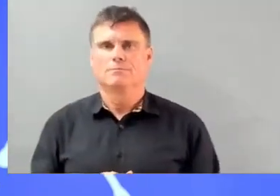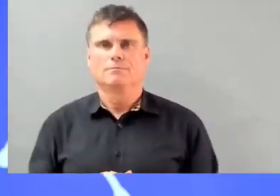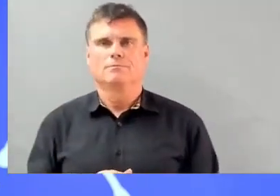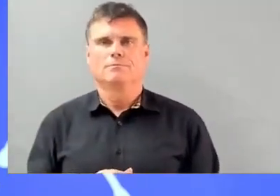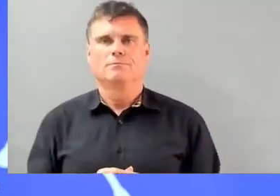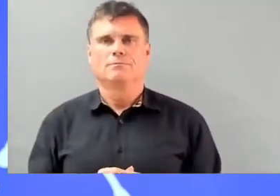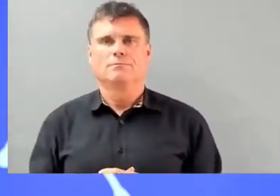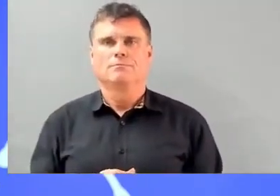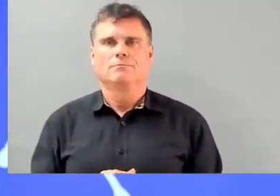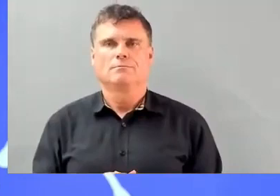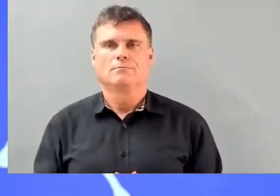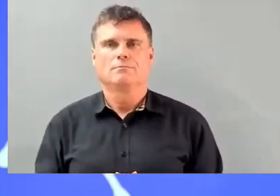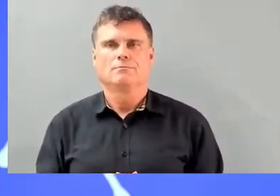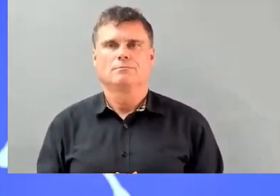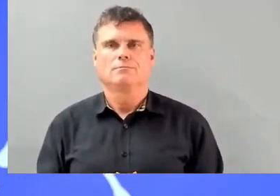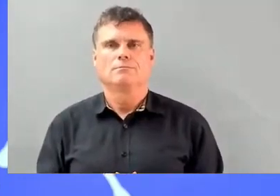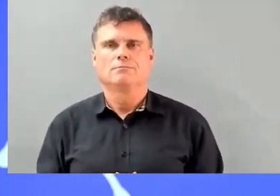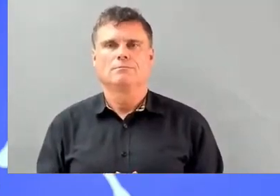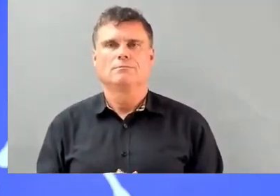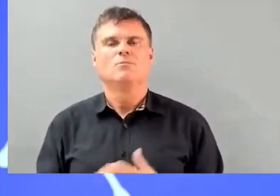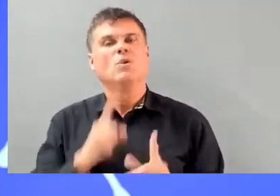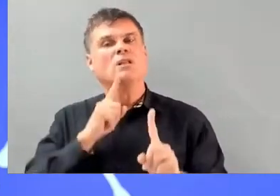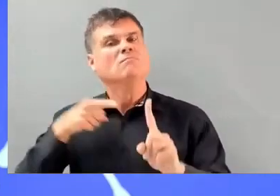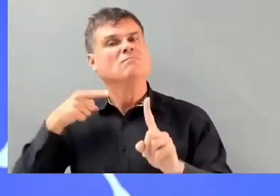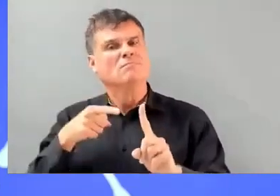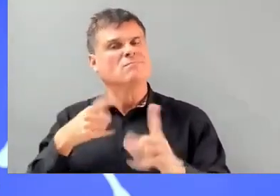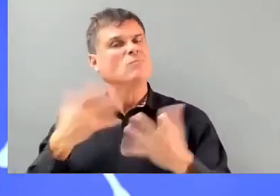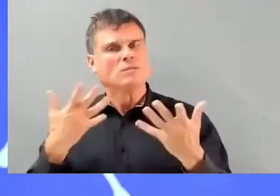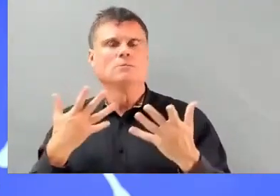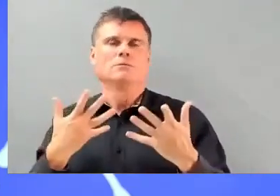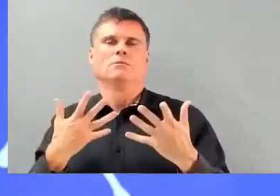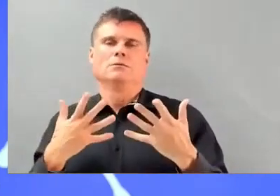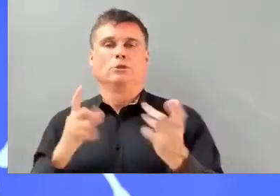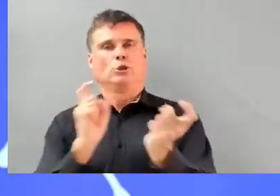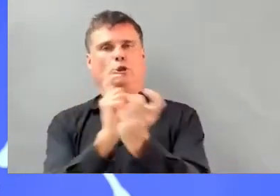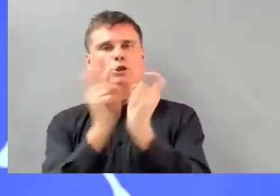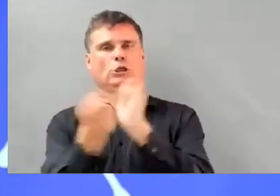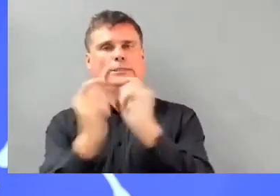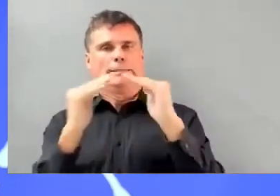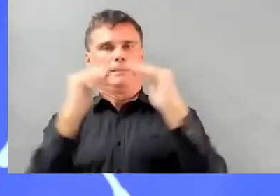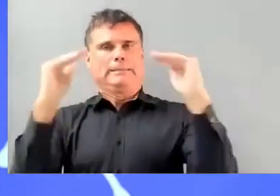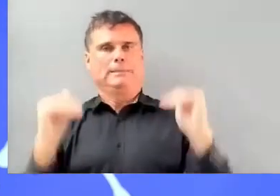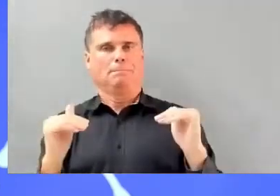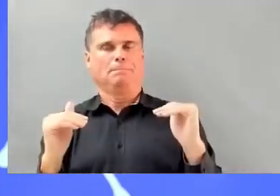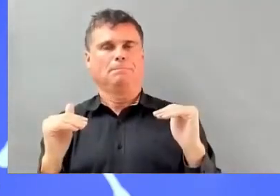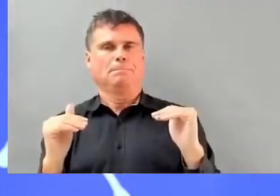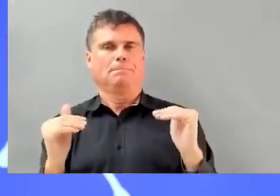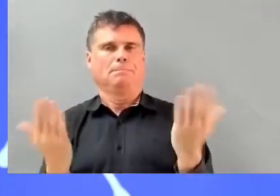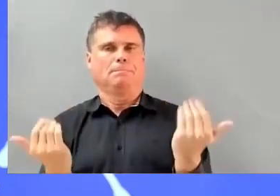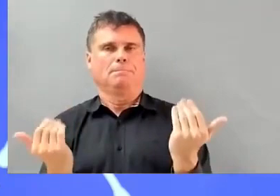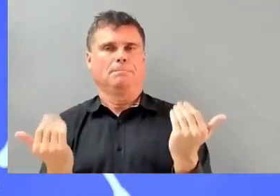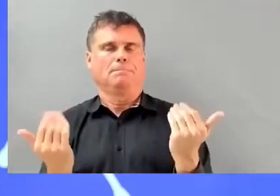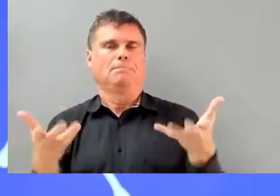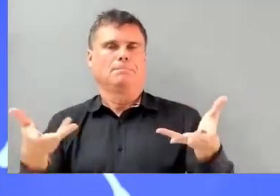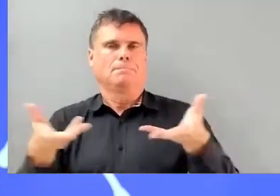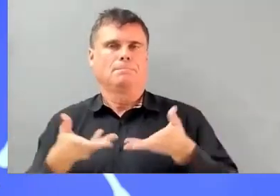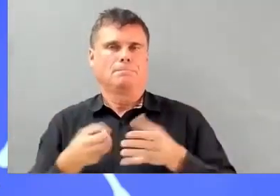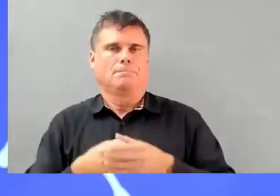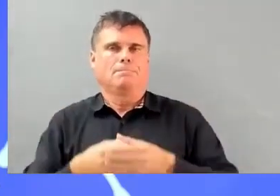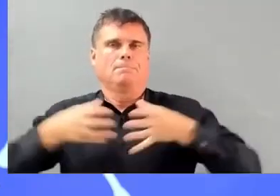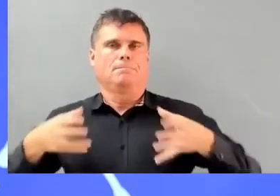pour maintenir et pour retenir nos médecins actuels et pour promouvoir la